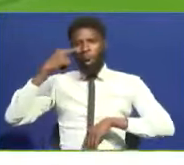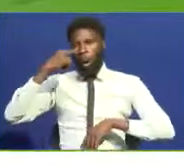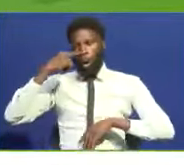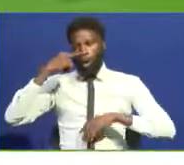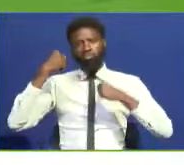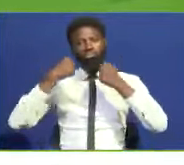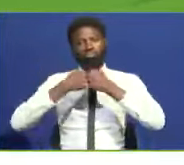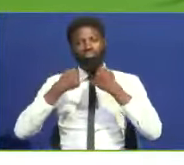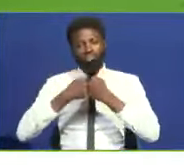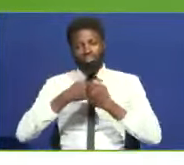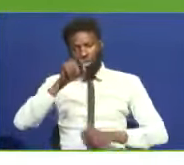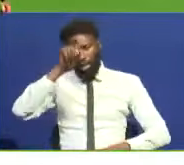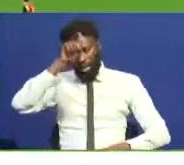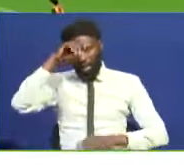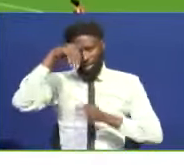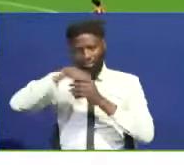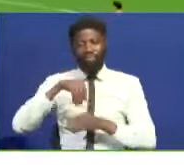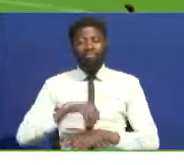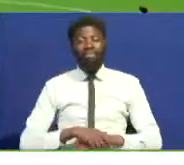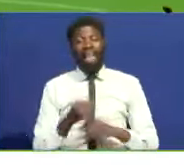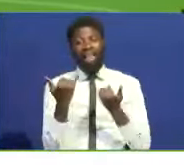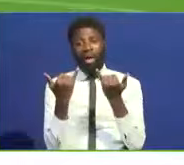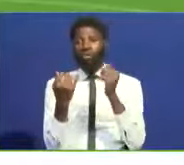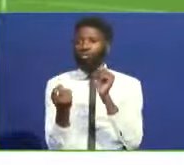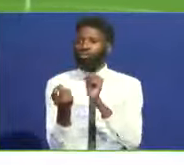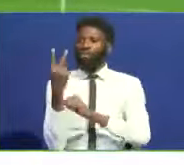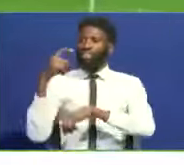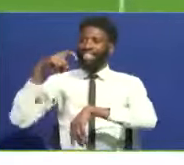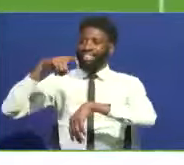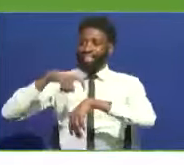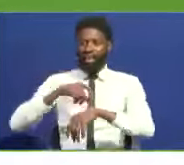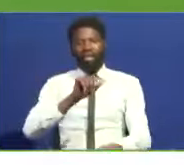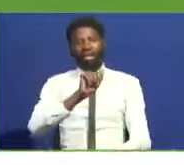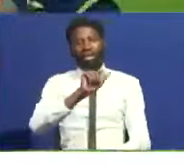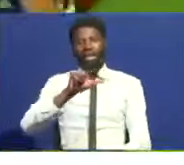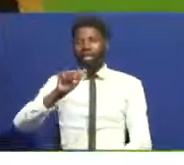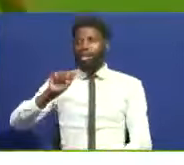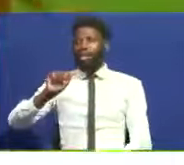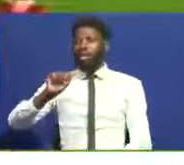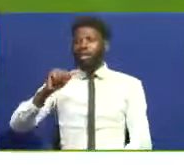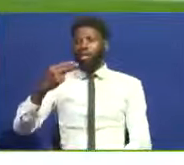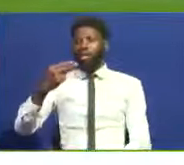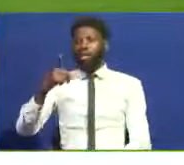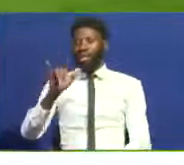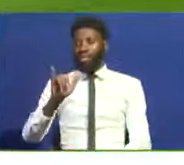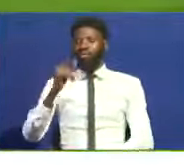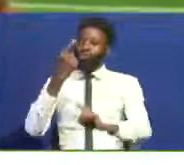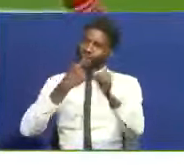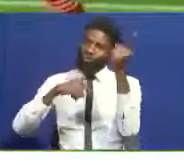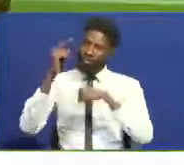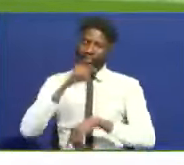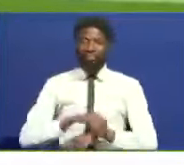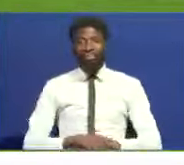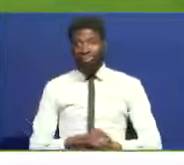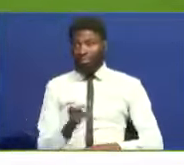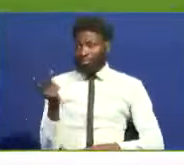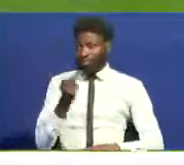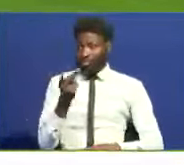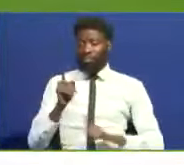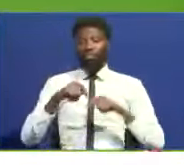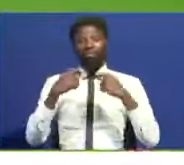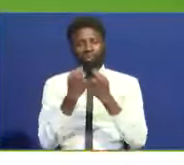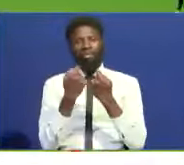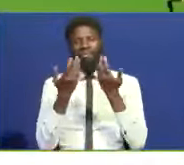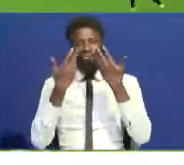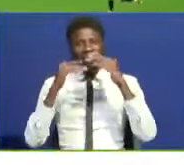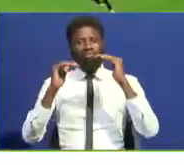Cairo. Hii ilikuwa mara ya 12 kwa Al Ahli kunyakua taji hiyo. Al Ahli na Esperance tayari zimefuzu kwa